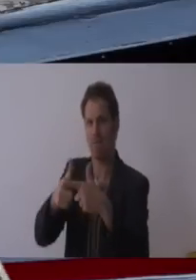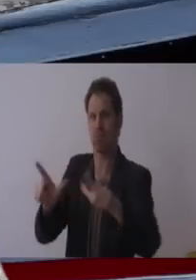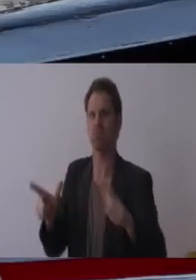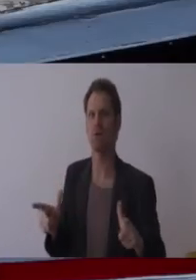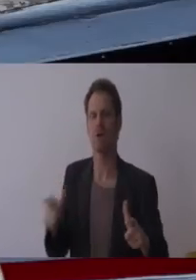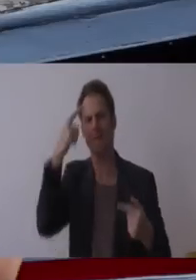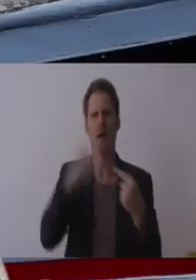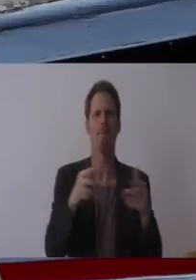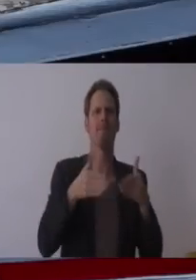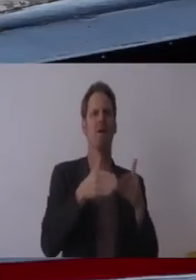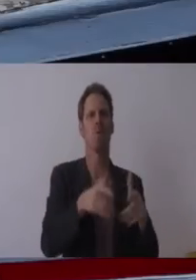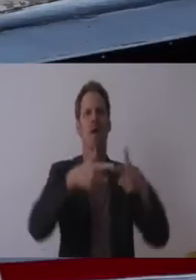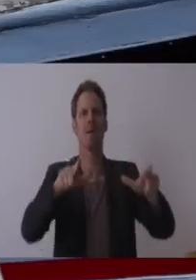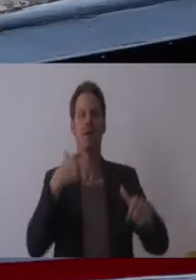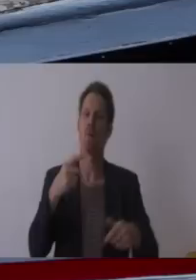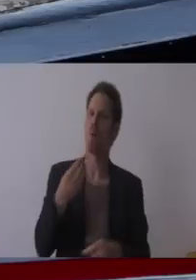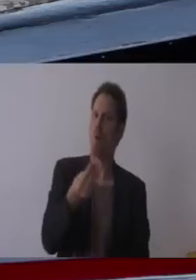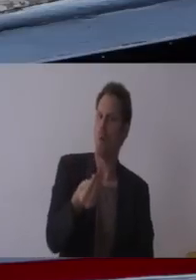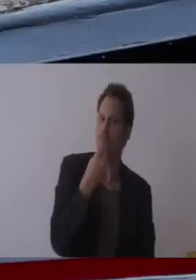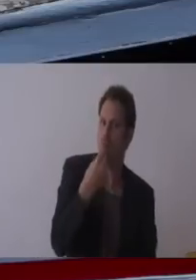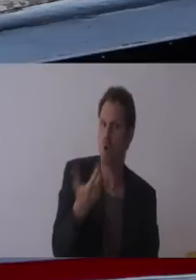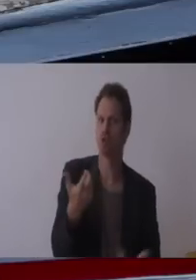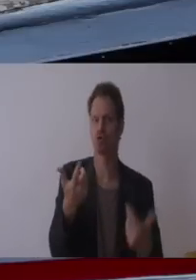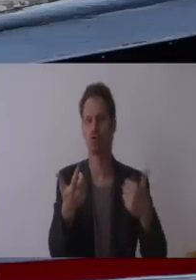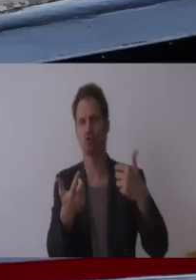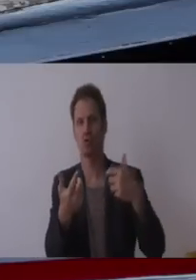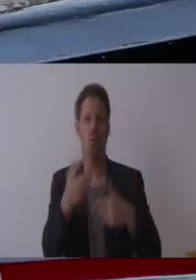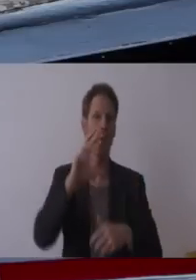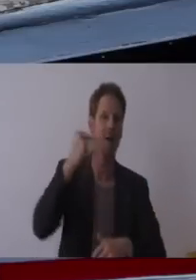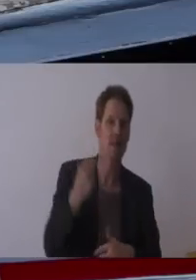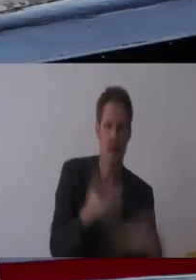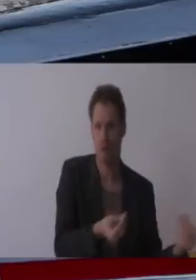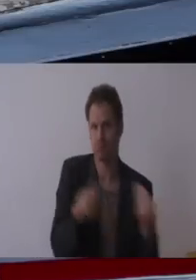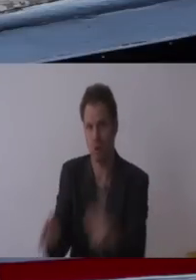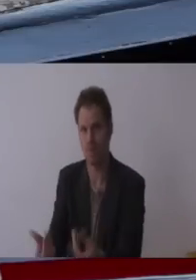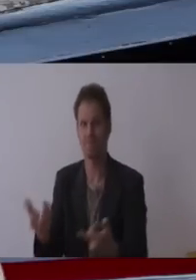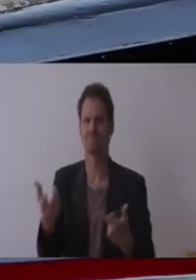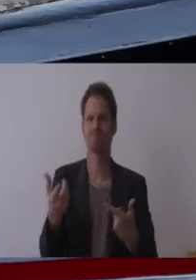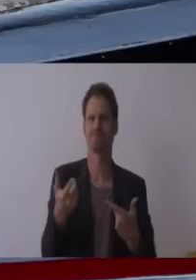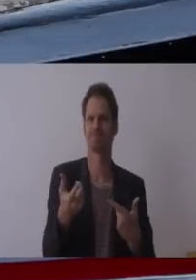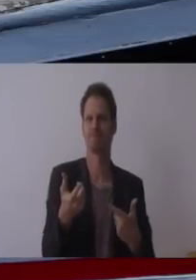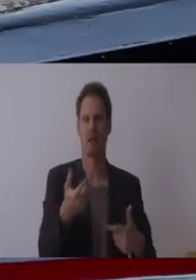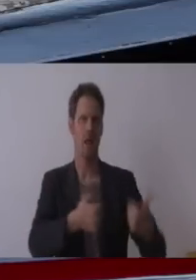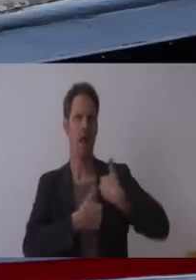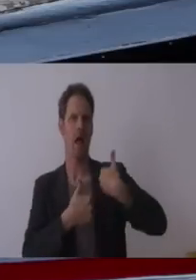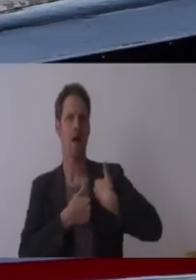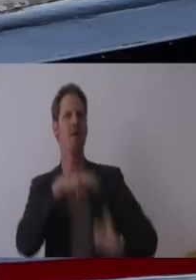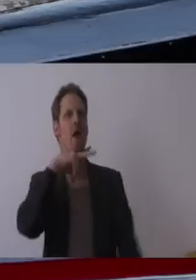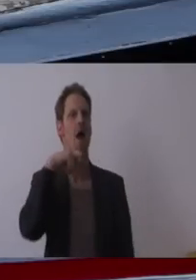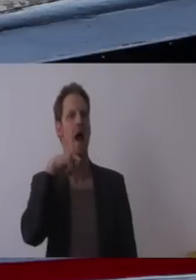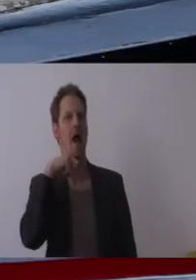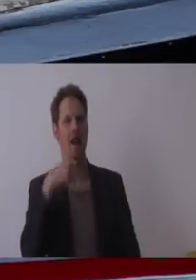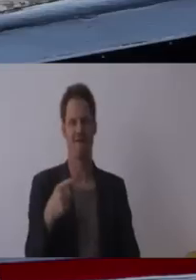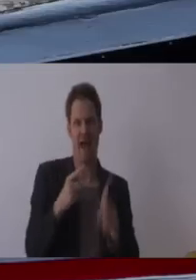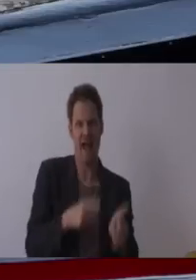une flottille de la liberté pour apporter des vivres et du matériel humanitaire à la population. Un commando israélien